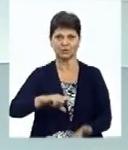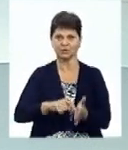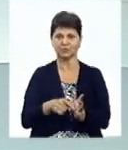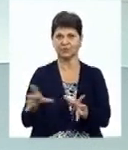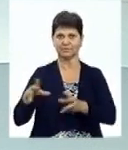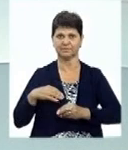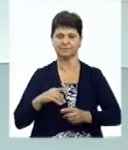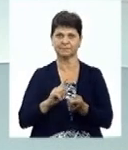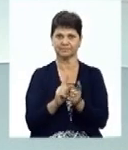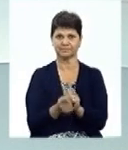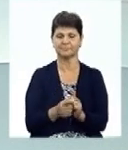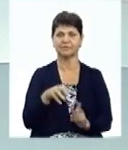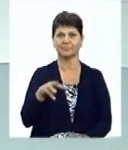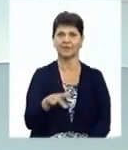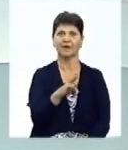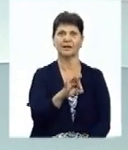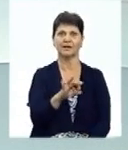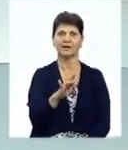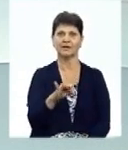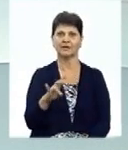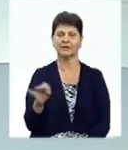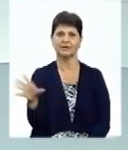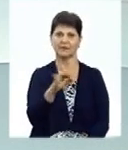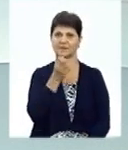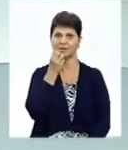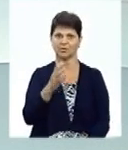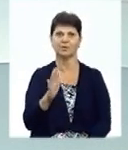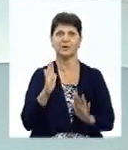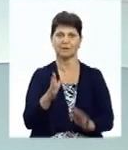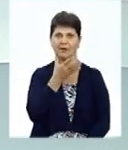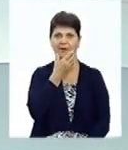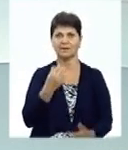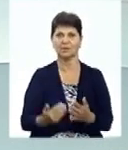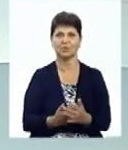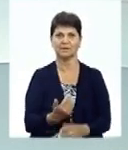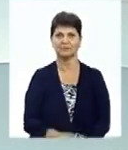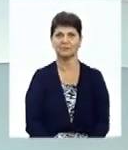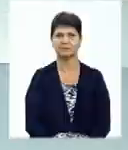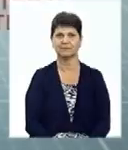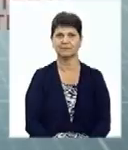зі мною працювала сурдоперекладач Марина Нікітіна. На все добре і лише гарних новин.